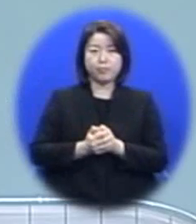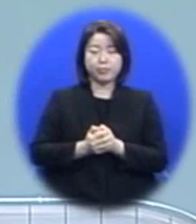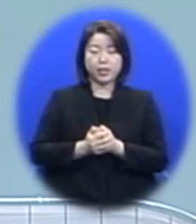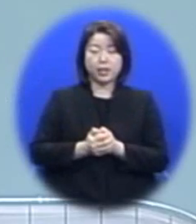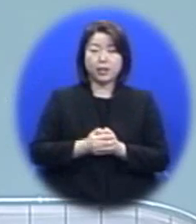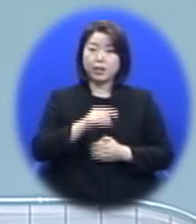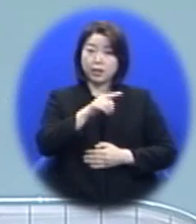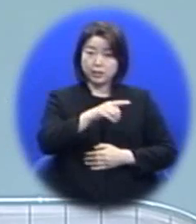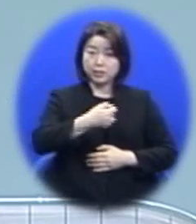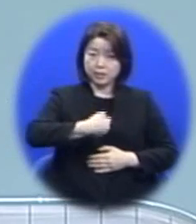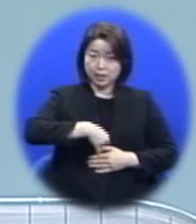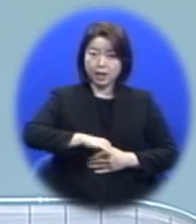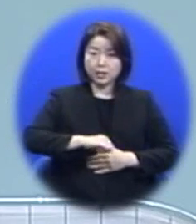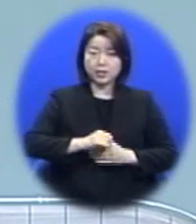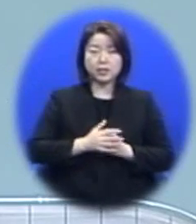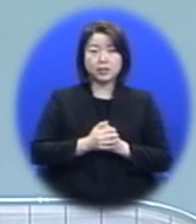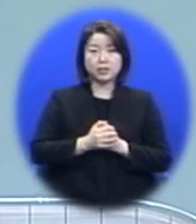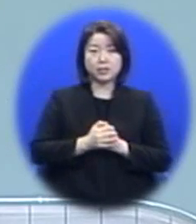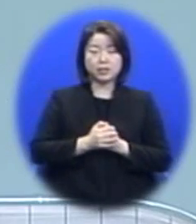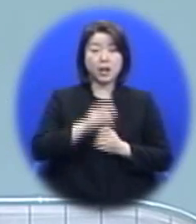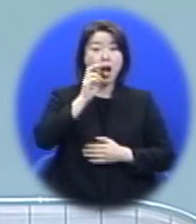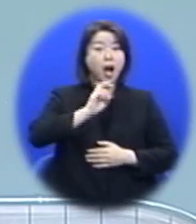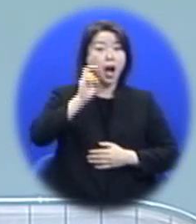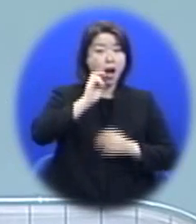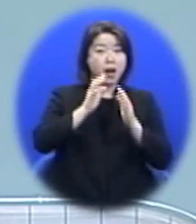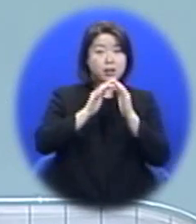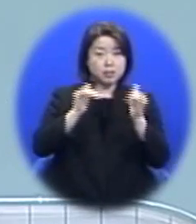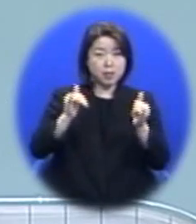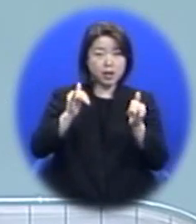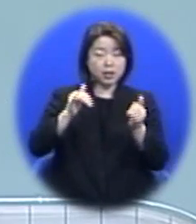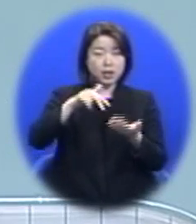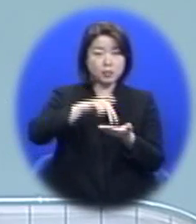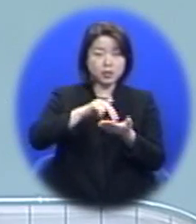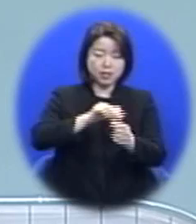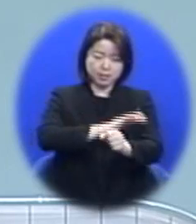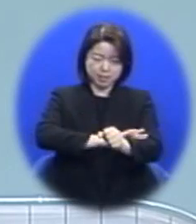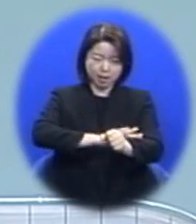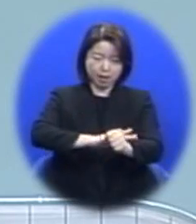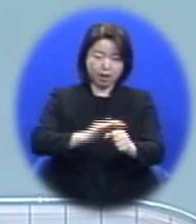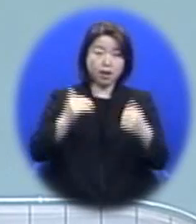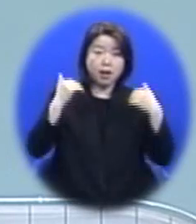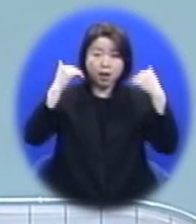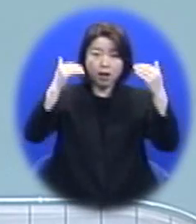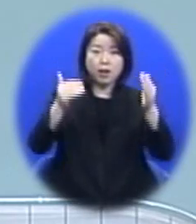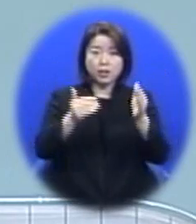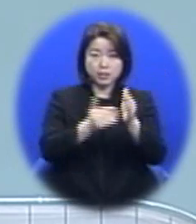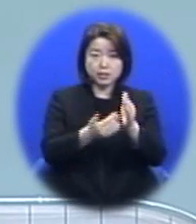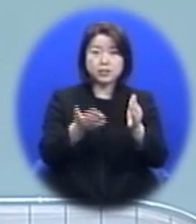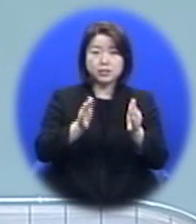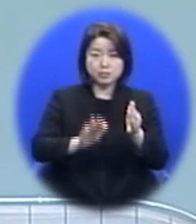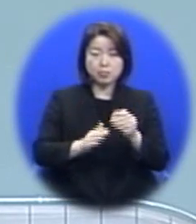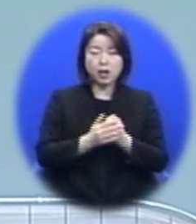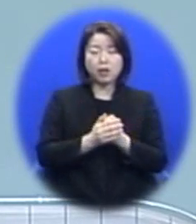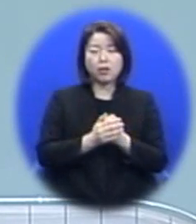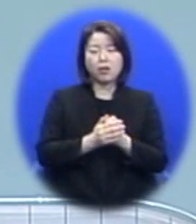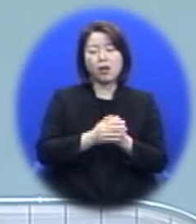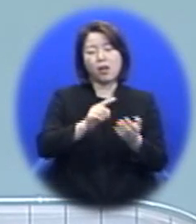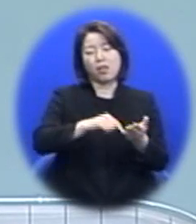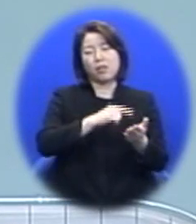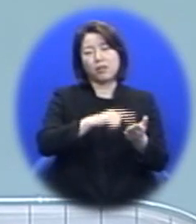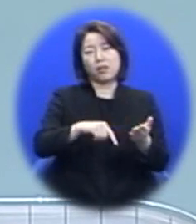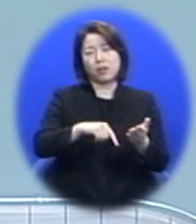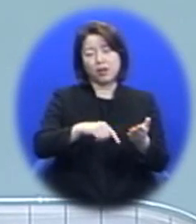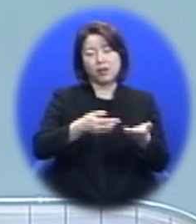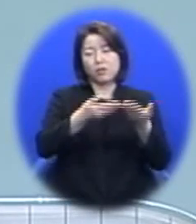딸이 아주 음악가로서 잘 자랐지만 대가지불이 있었습니다.